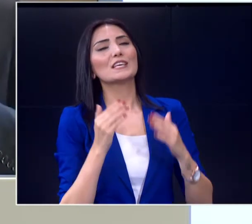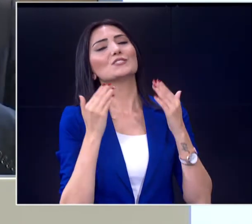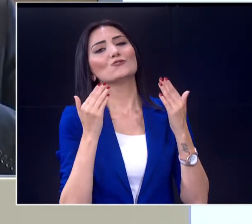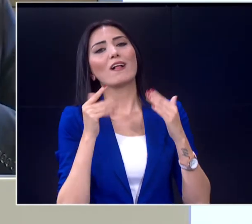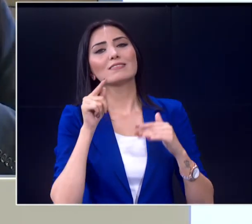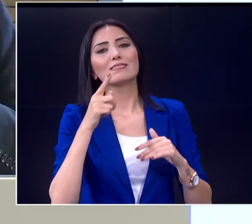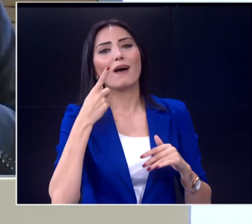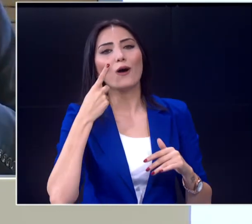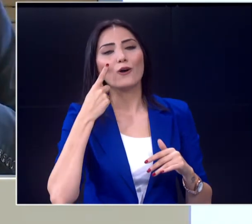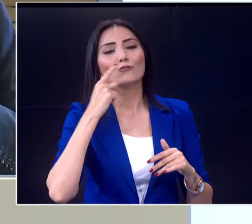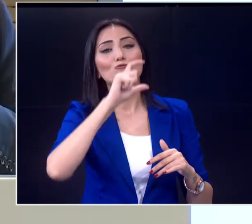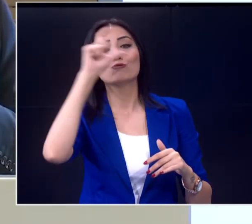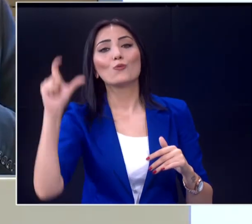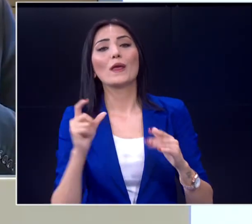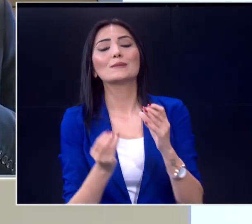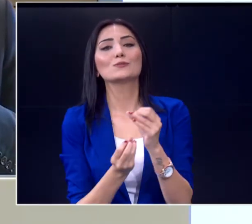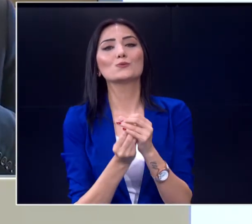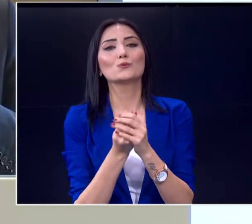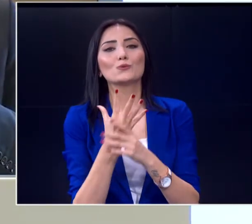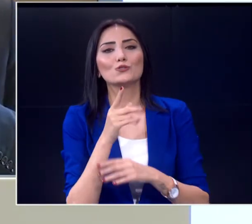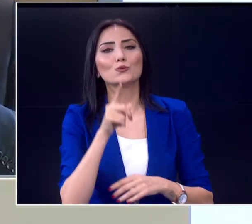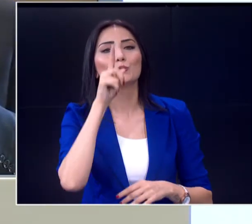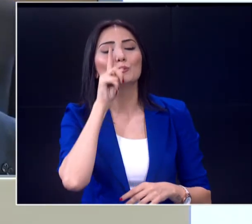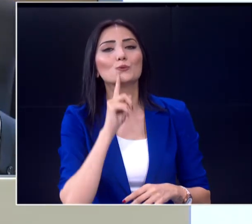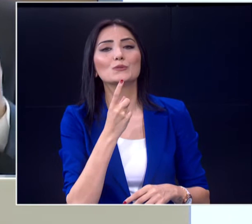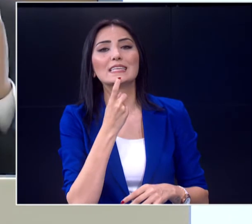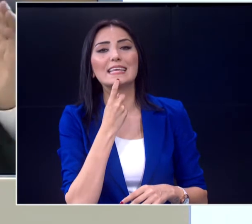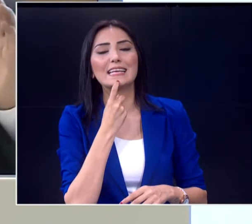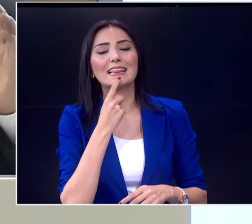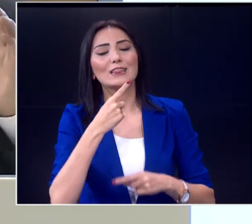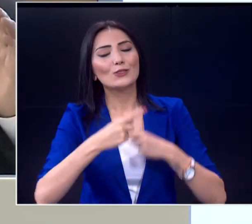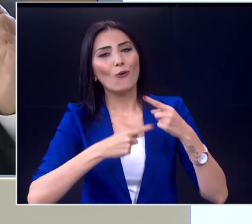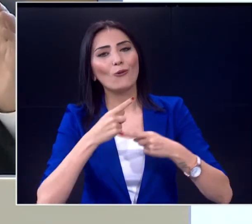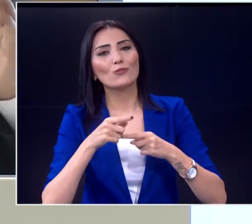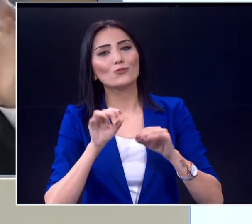inşallah Cumhuriyetimizin kuruluşunun 100. yıl dönümüne